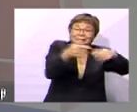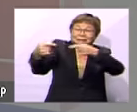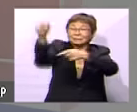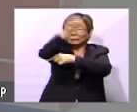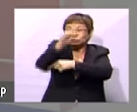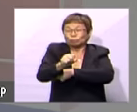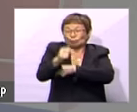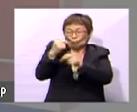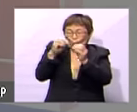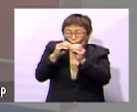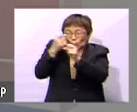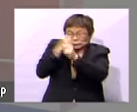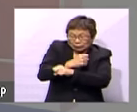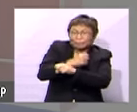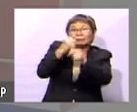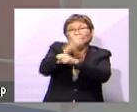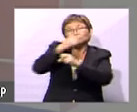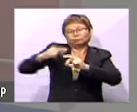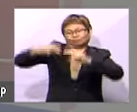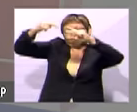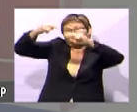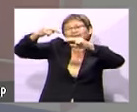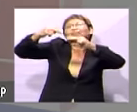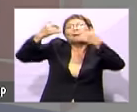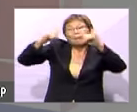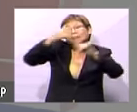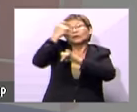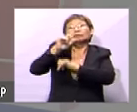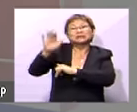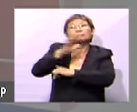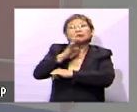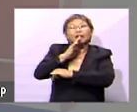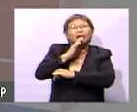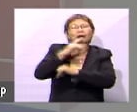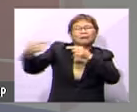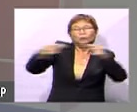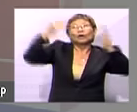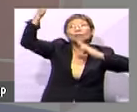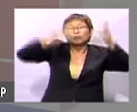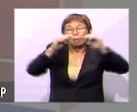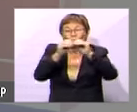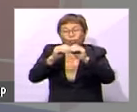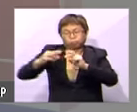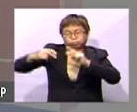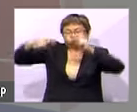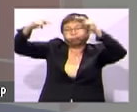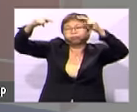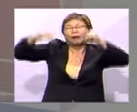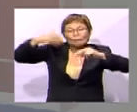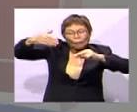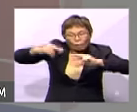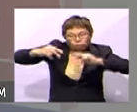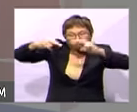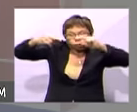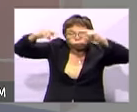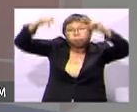di samping untuk meningkatkan prestasinya. Ini kerana menurut beliau, kancah Liga Malaysia semakin meningkat dari semasa